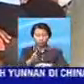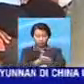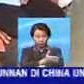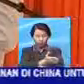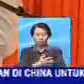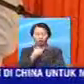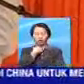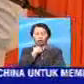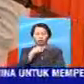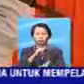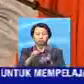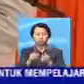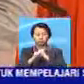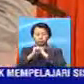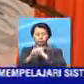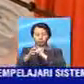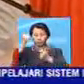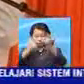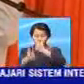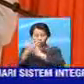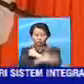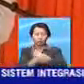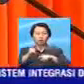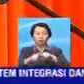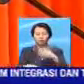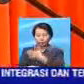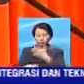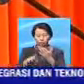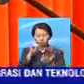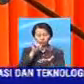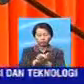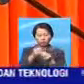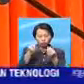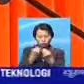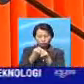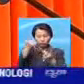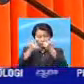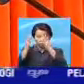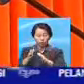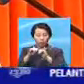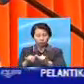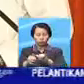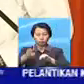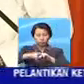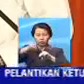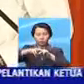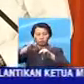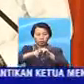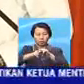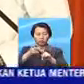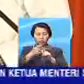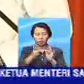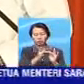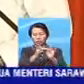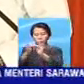akan menjejaskan usaha mempromosi pelancongan negara, namun beliau tetap yakin jumlah kedatangan pelancong akan terus meningkat menerusi hasil